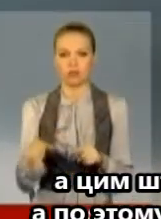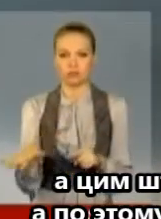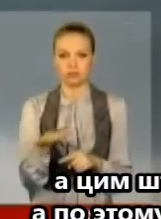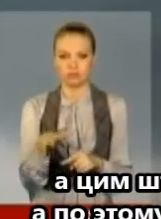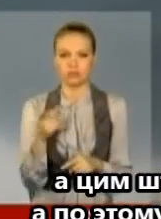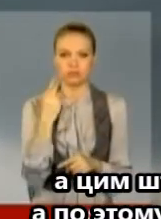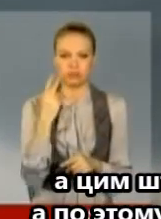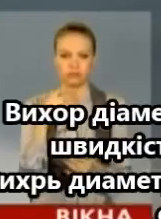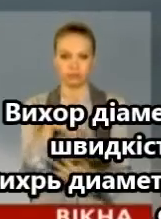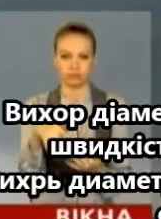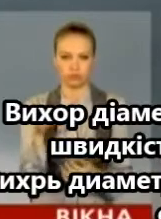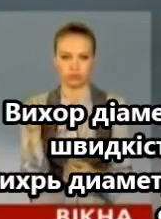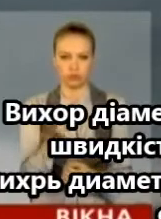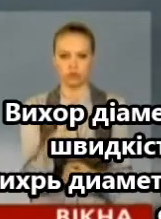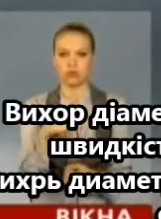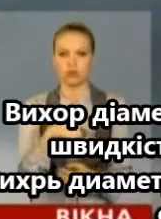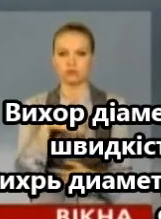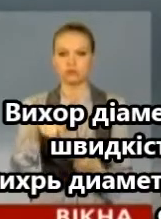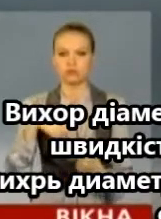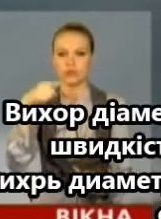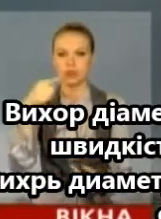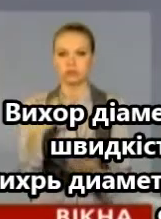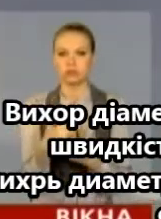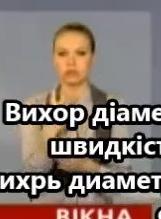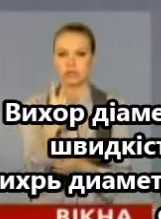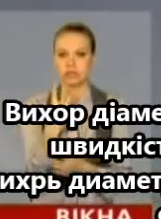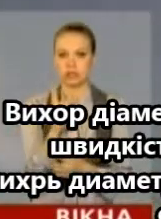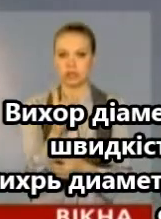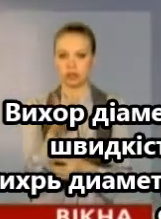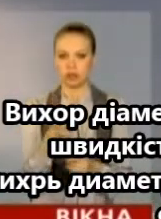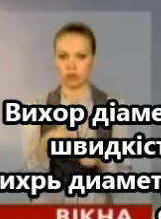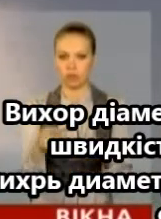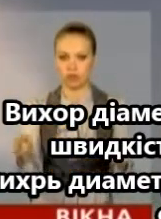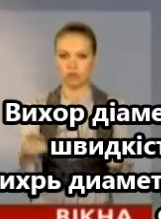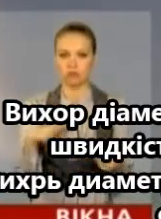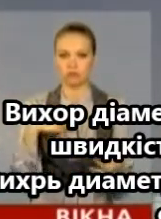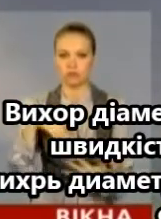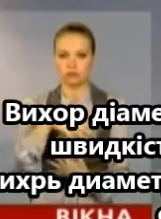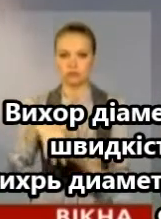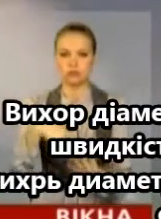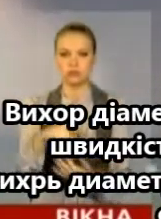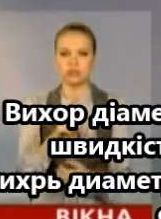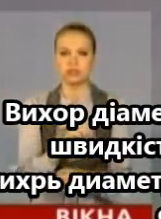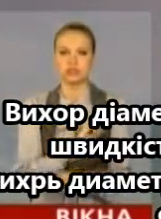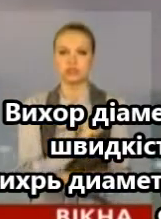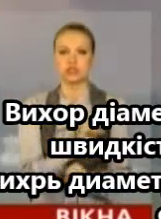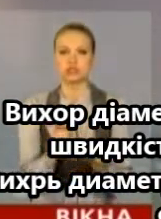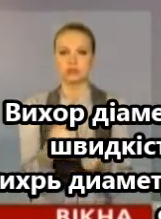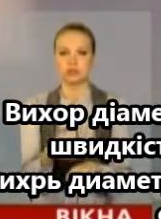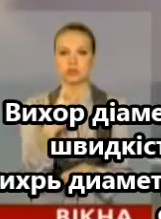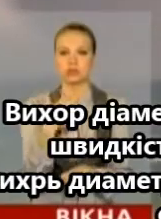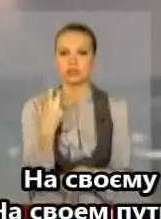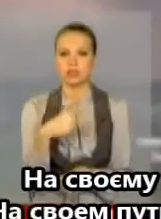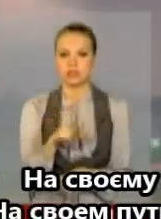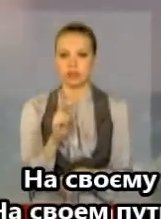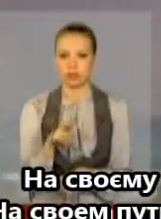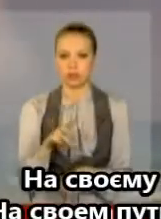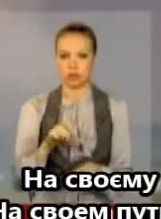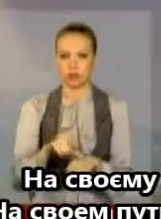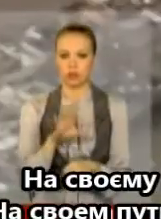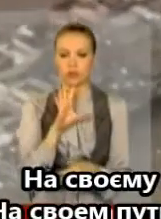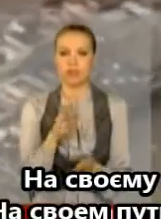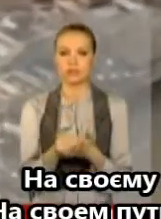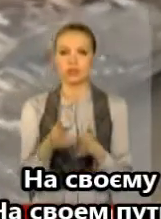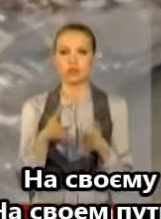смерчі гасають часто. Вихор діаметром понад 3 кілометри нісся і швидкістю 320 кілометрів на годину. На